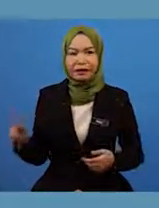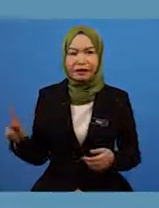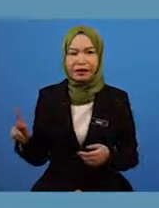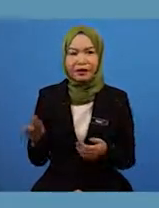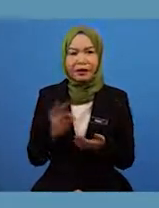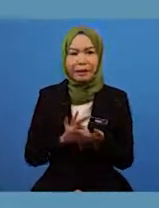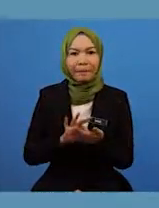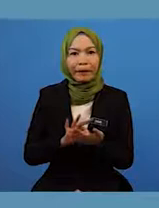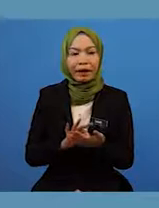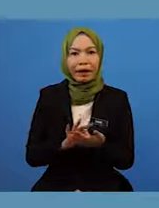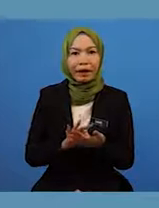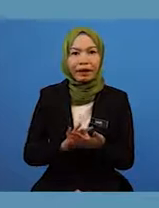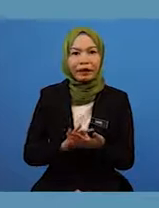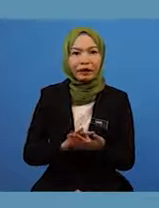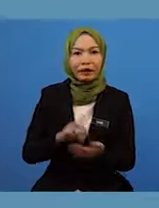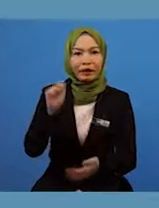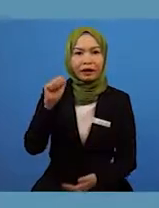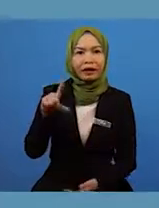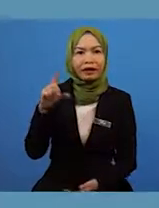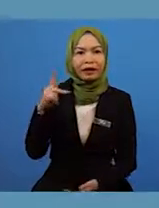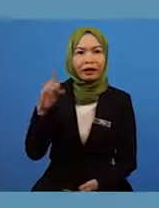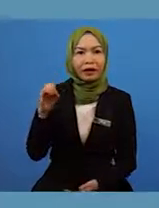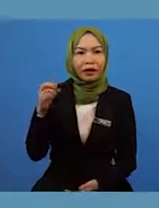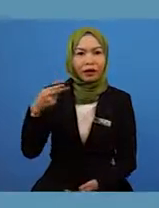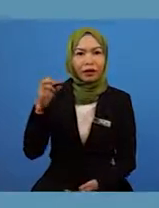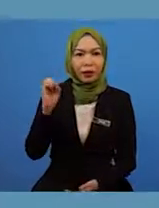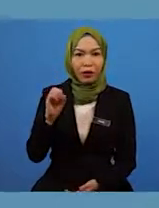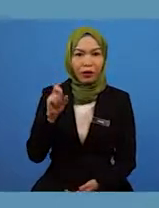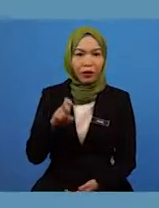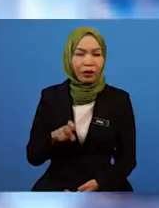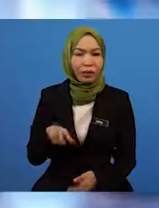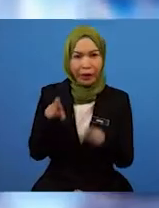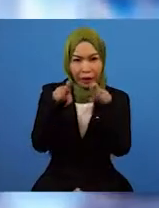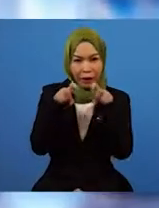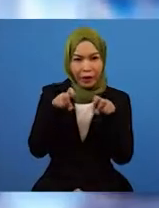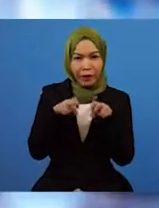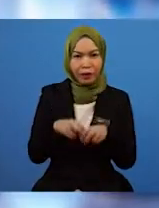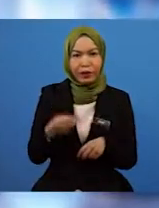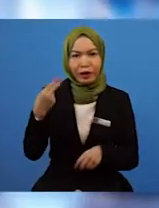molekul alkohol mempengaruhi haba pembakaran?